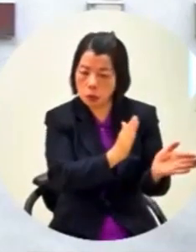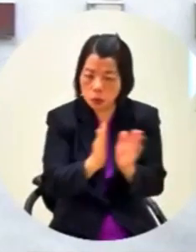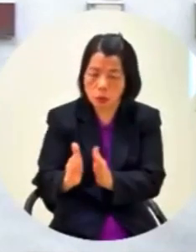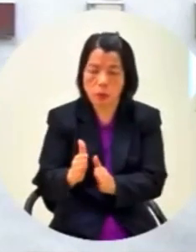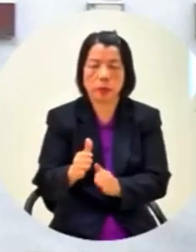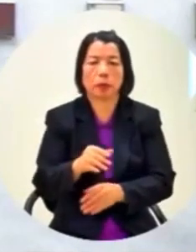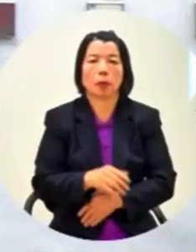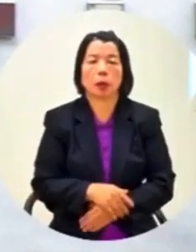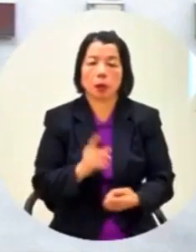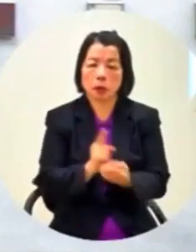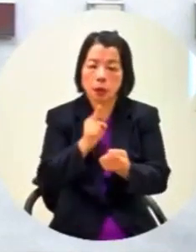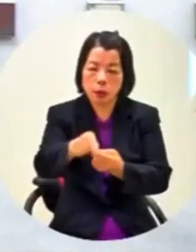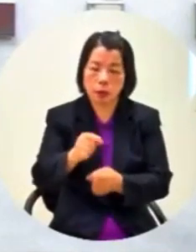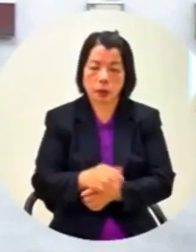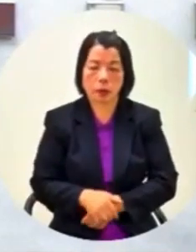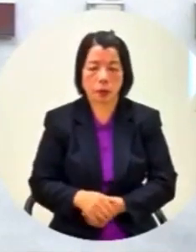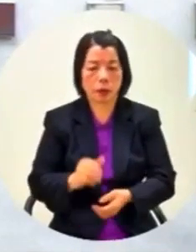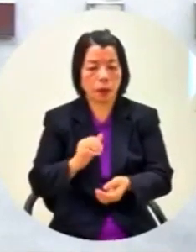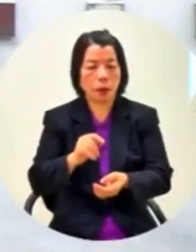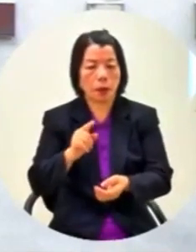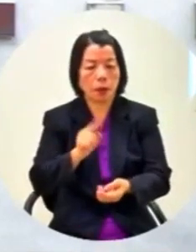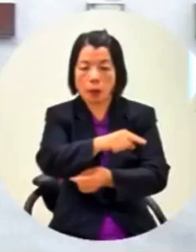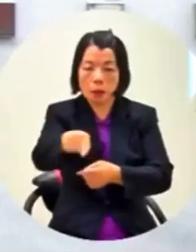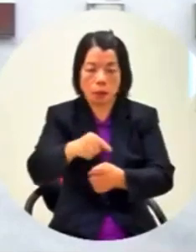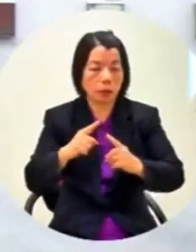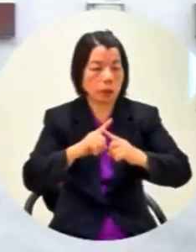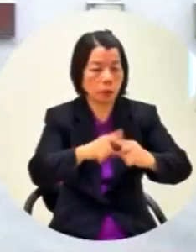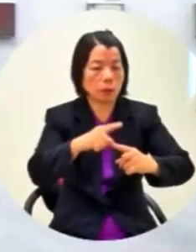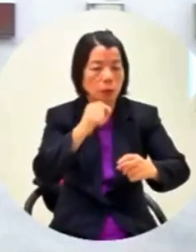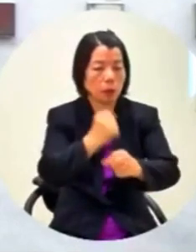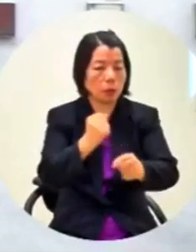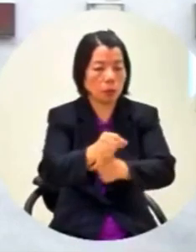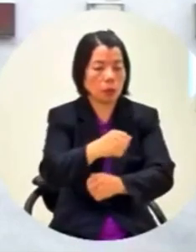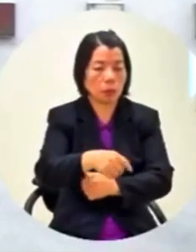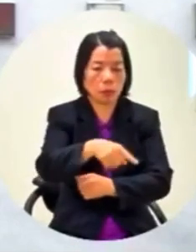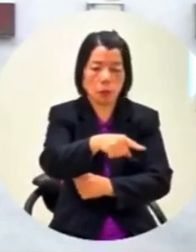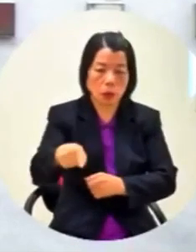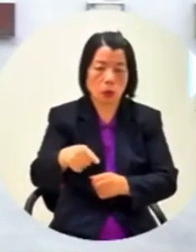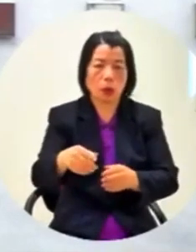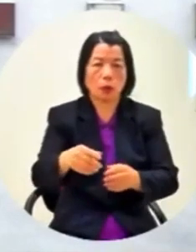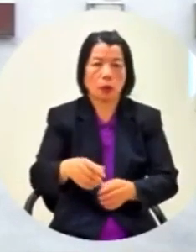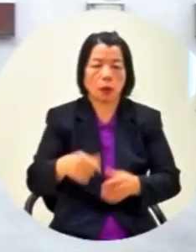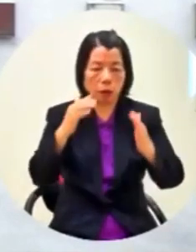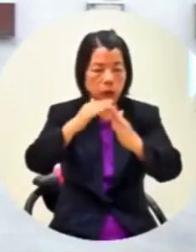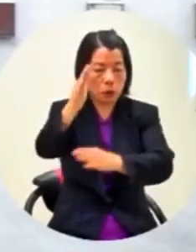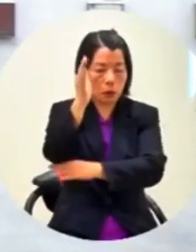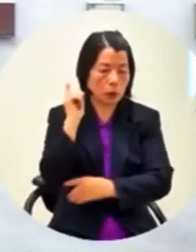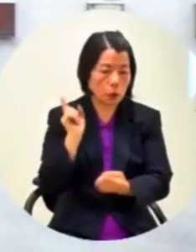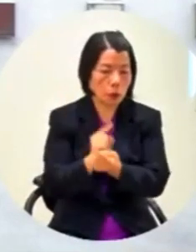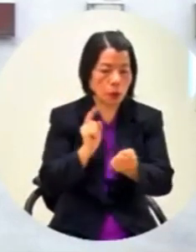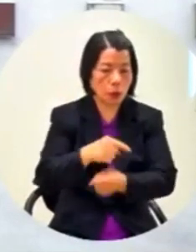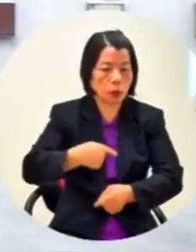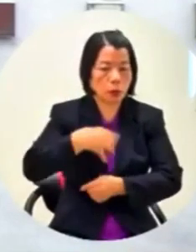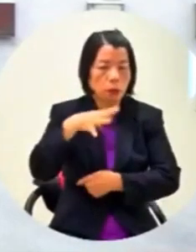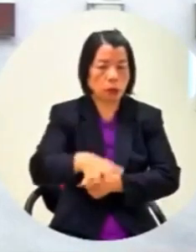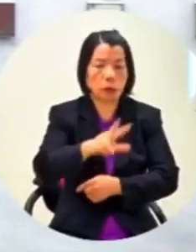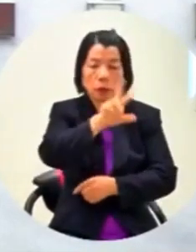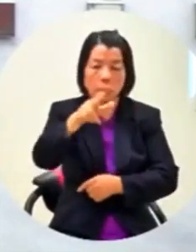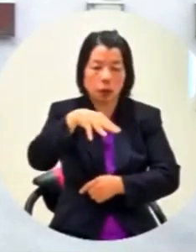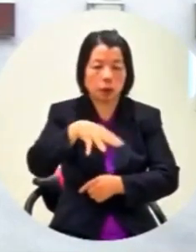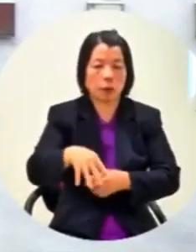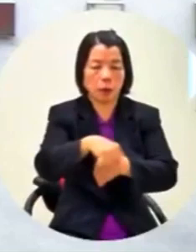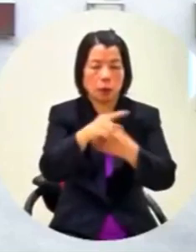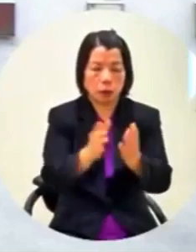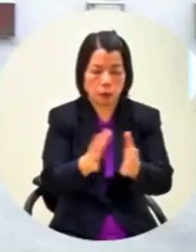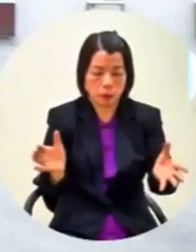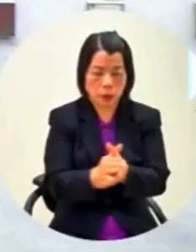于前线防疫作战的需要，市政府紧急动资市府天然灾害准备金3次，合